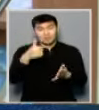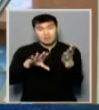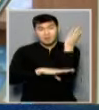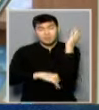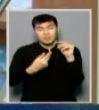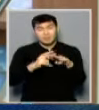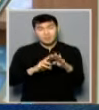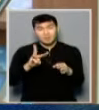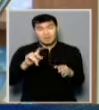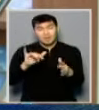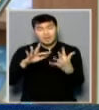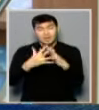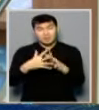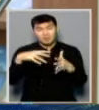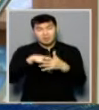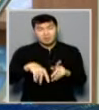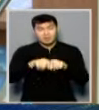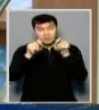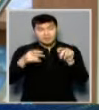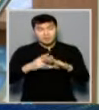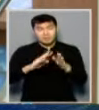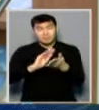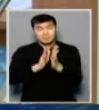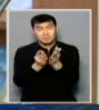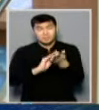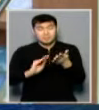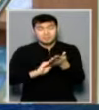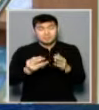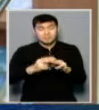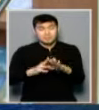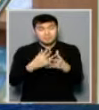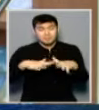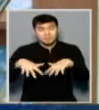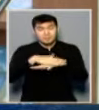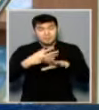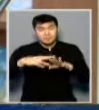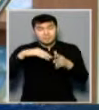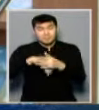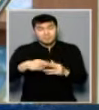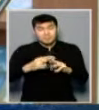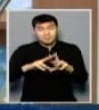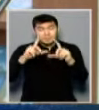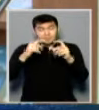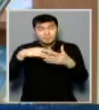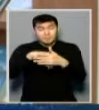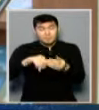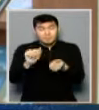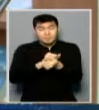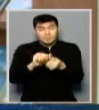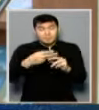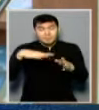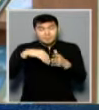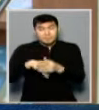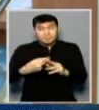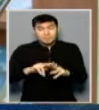последний поселок Макат. В книге впервые опубликованы некоторые картографические материалы, фотографии и архивные документы